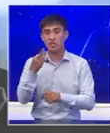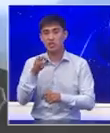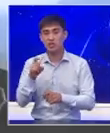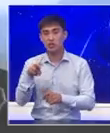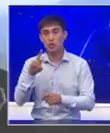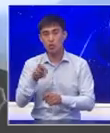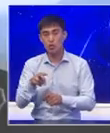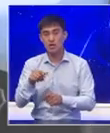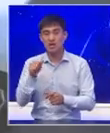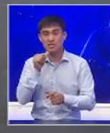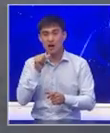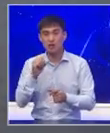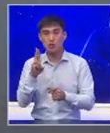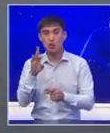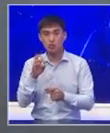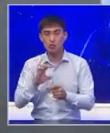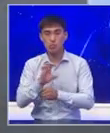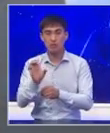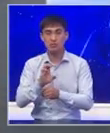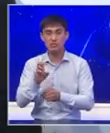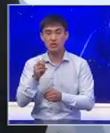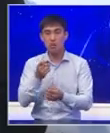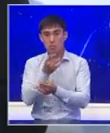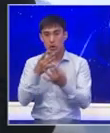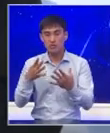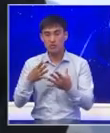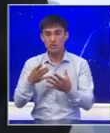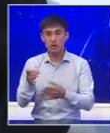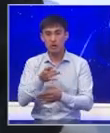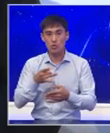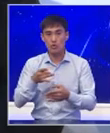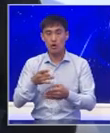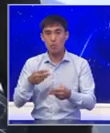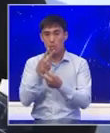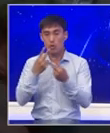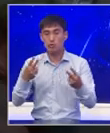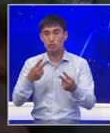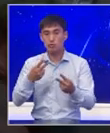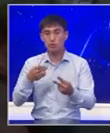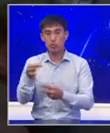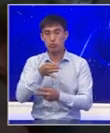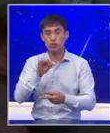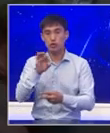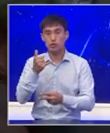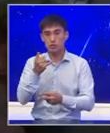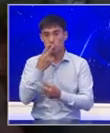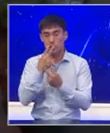лук сахар от как сусково производителя и бахчевые панфиловского района предоставит облачко тэсу